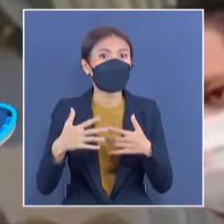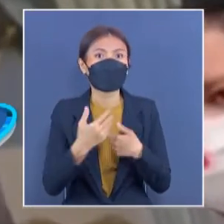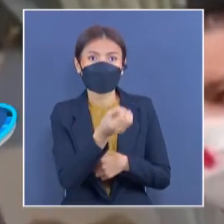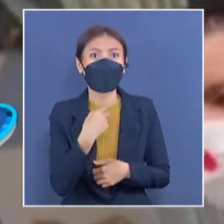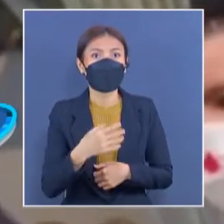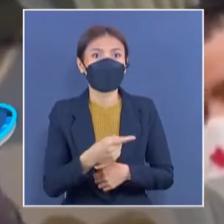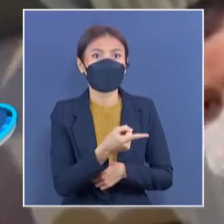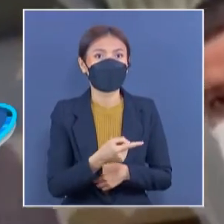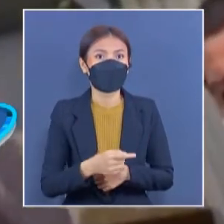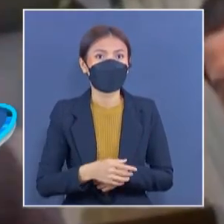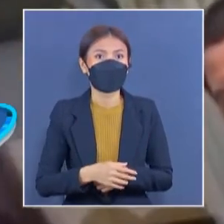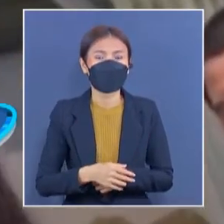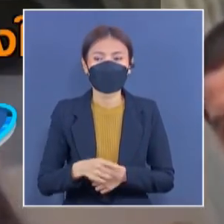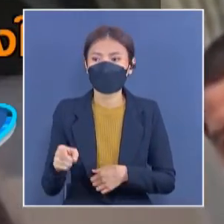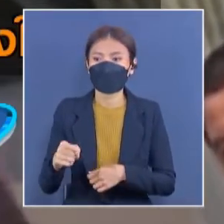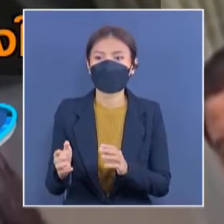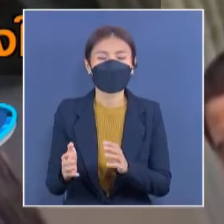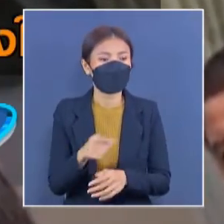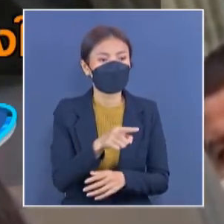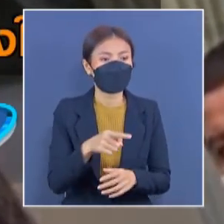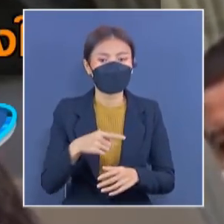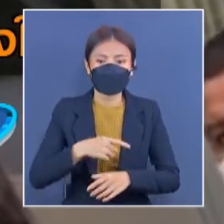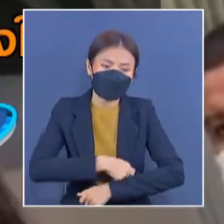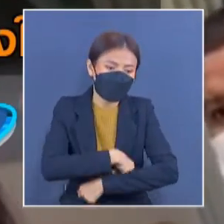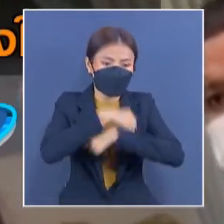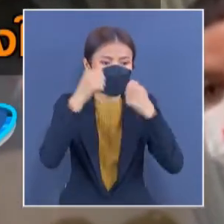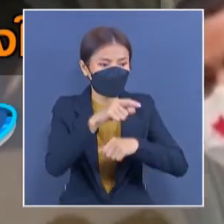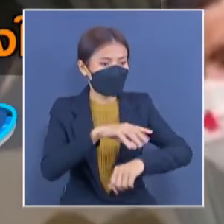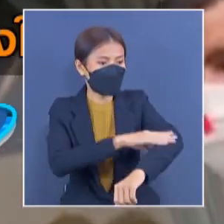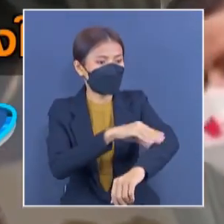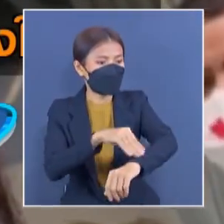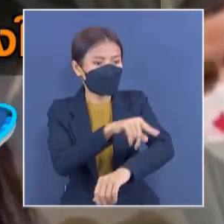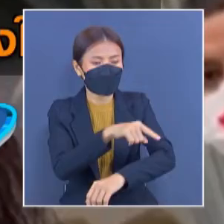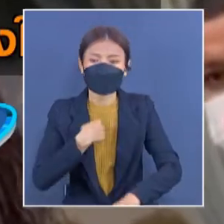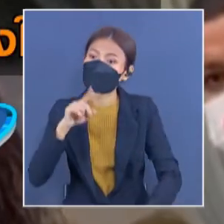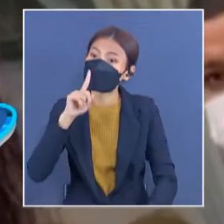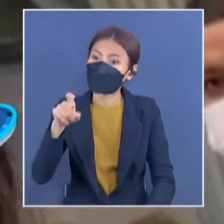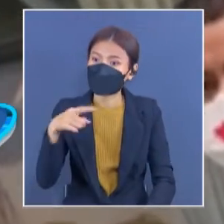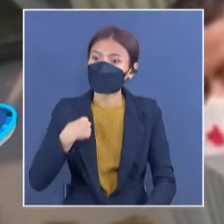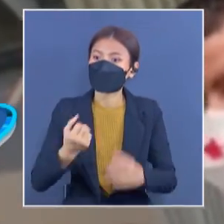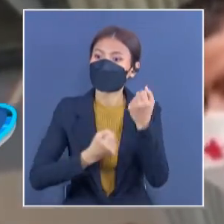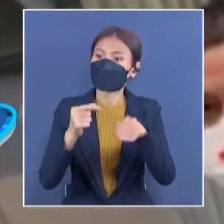เขาก็ให้จับเลยเปิดหลังให้จับเลย นั่นแสดงว่ากระแสข่าวก่อนหน้านี้ที่บอกว่ามีสัมพันธ์สวัสดิ์กันในรถคือเรื่องจริงใช่ไหม